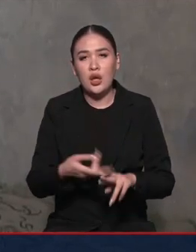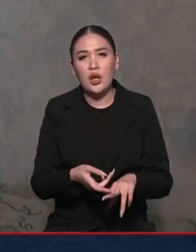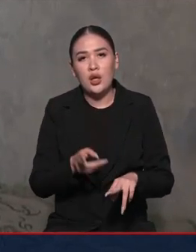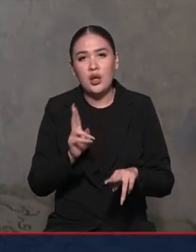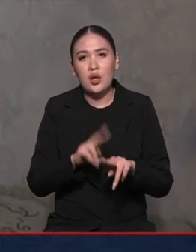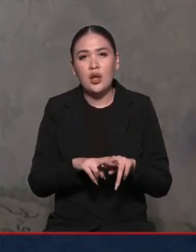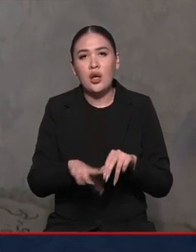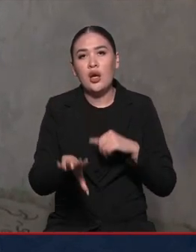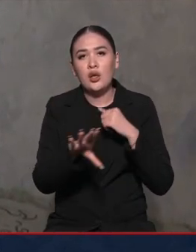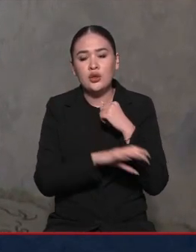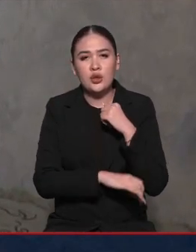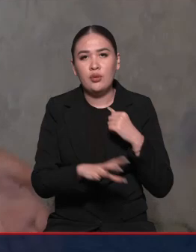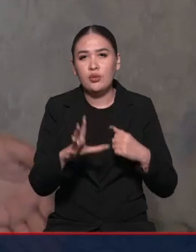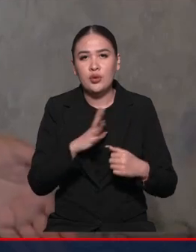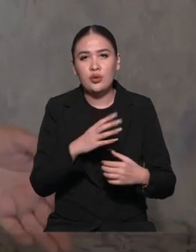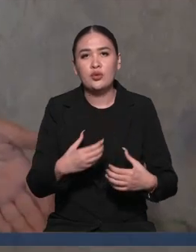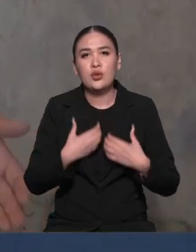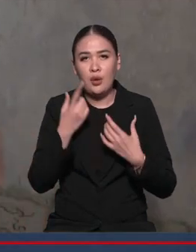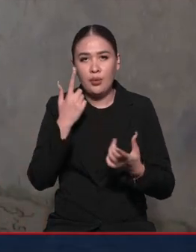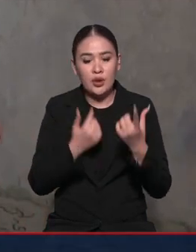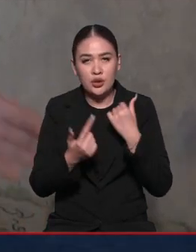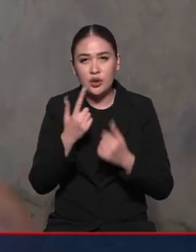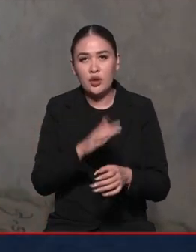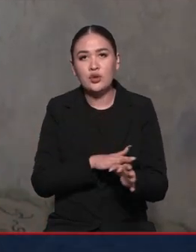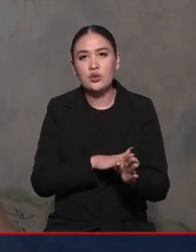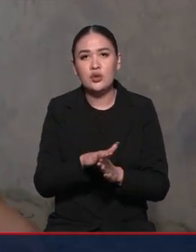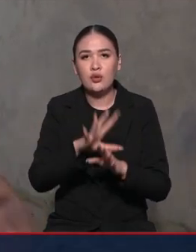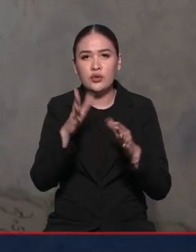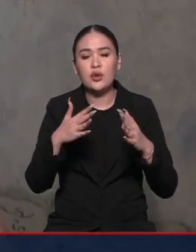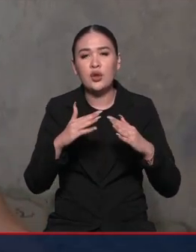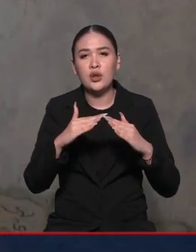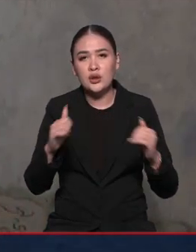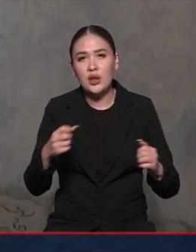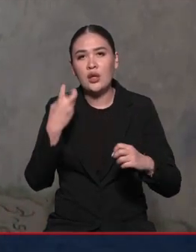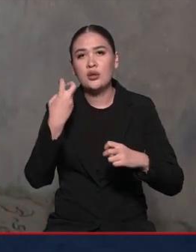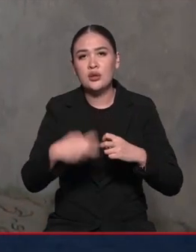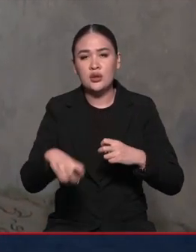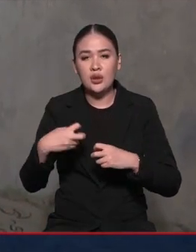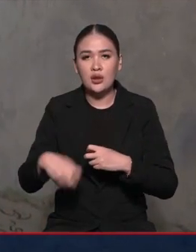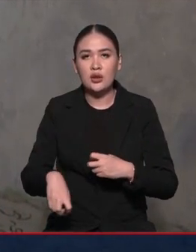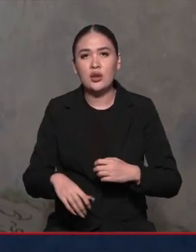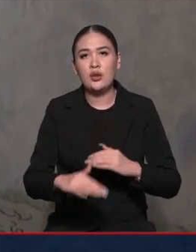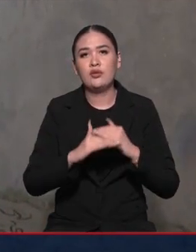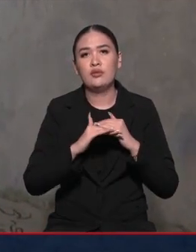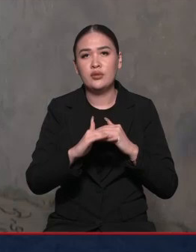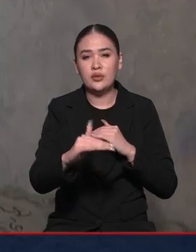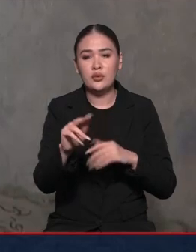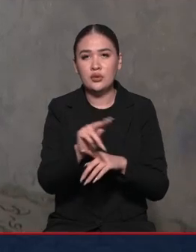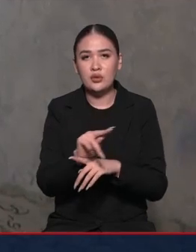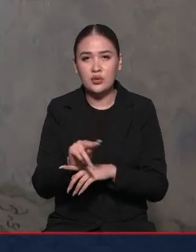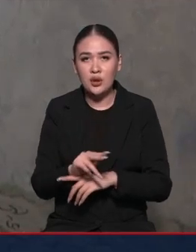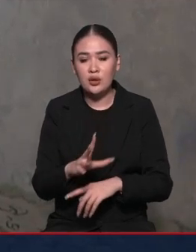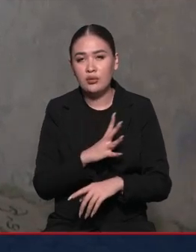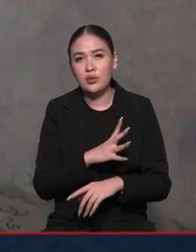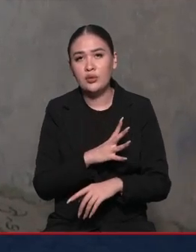состояние было очень плачевное. Погреб полностью обвалился, вот бригады сделали мне погреб, выложили,